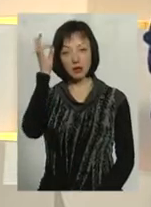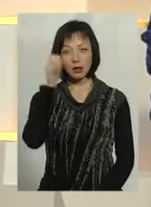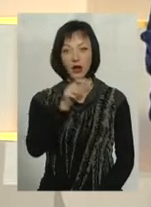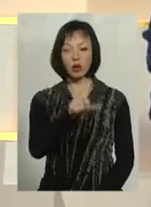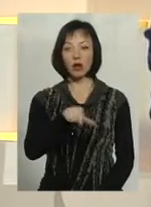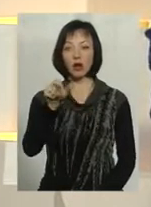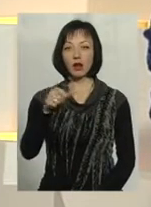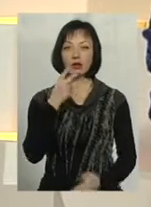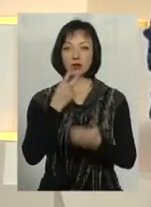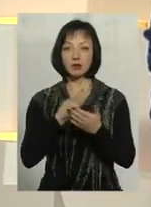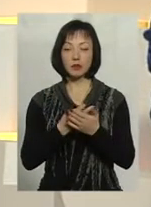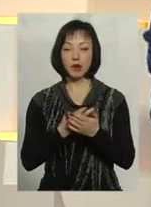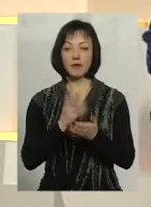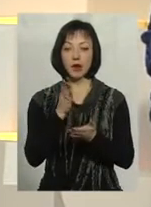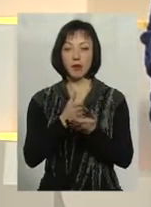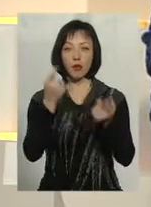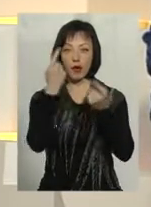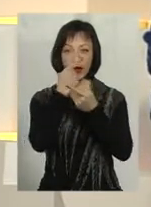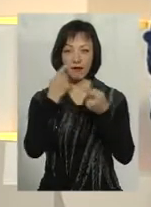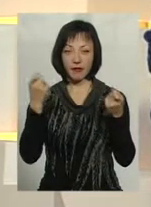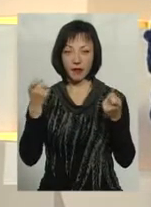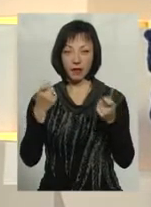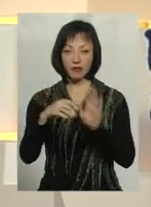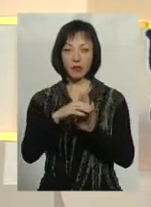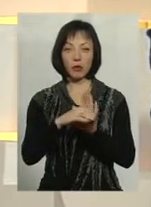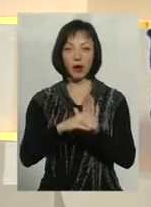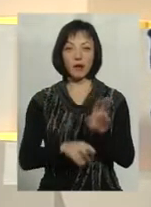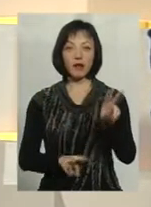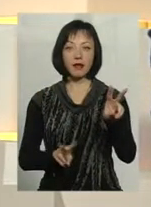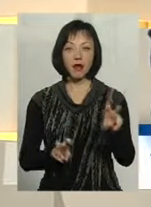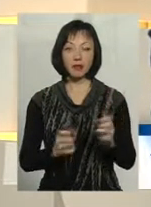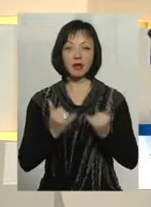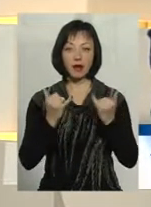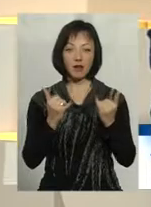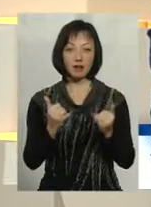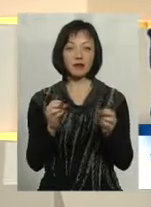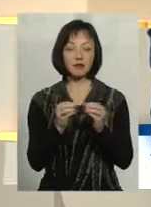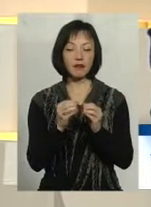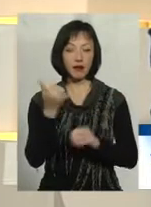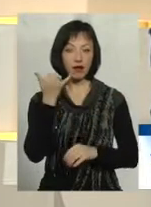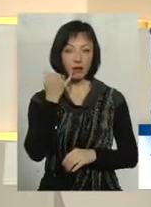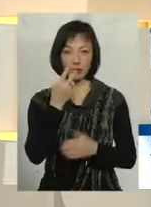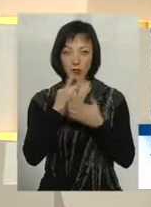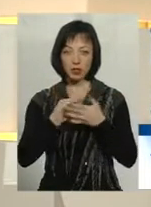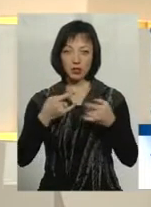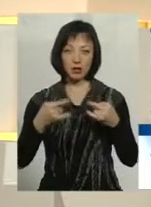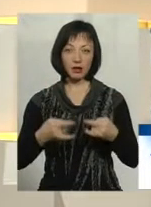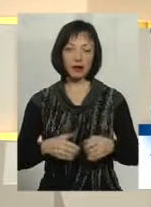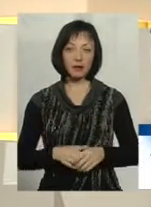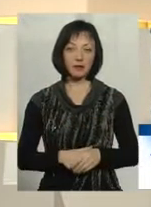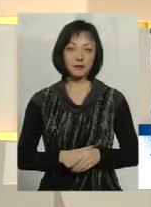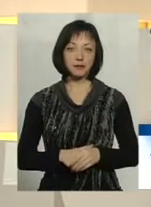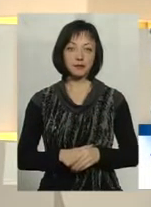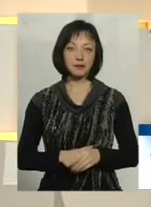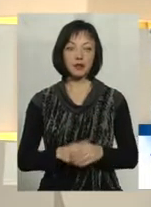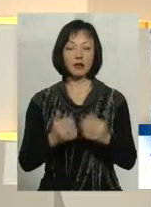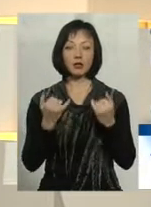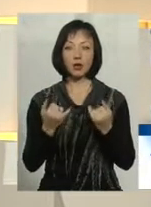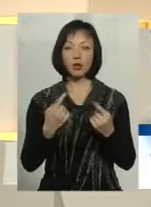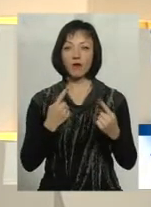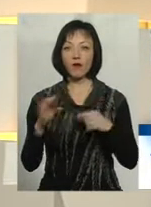депутатів, дуже важливо, аби не вийшло, як раніше, коли галузь наче й фінансується, а пацієнти платять за все зі своєї